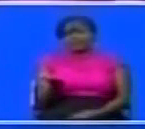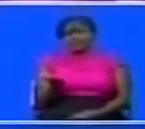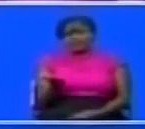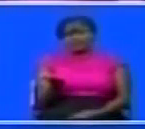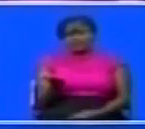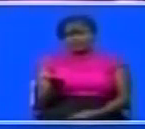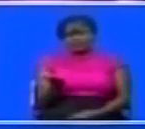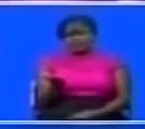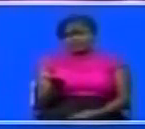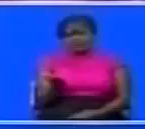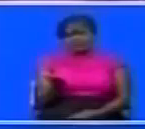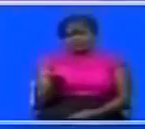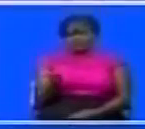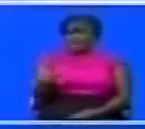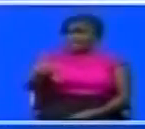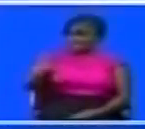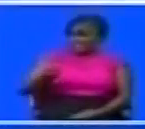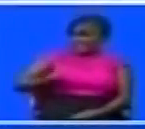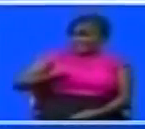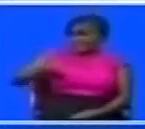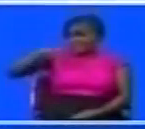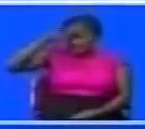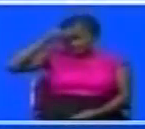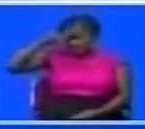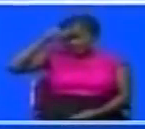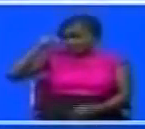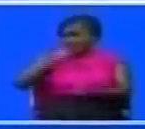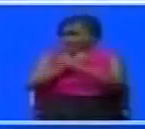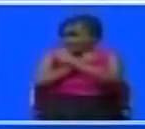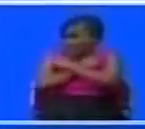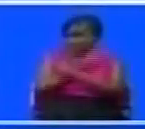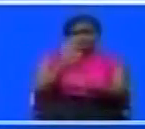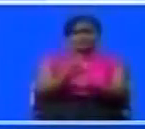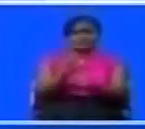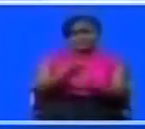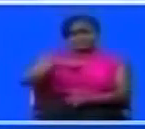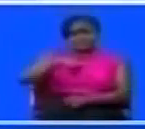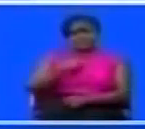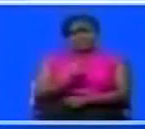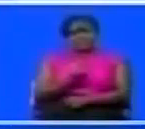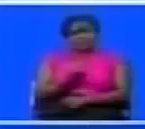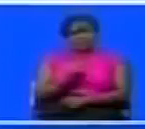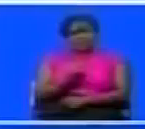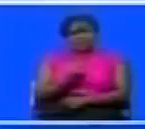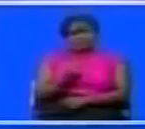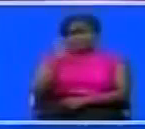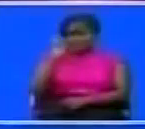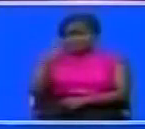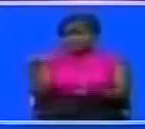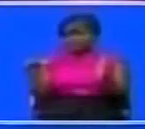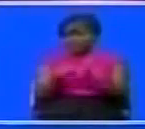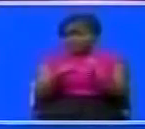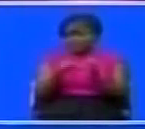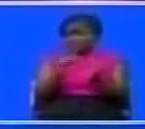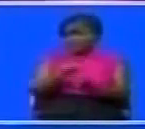Yani vile ni masomo anapenda sana sana zaidi. Mimi hata jioni huanga tuko na vita na hawa wakubwa,